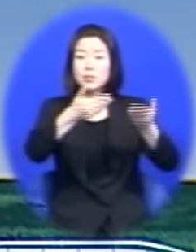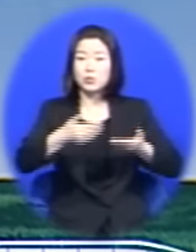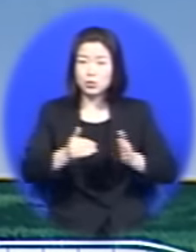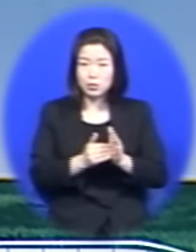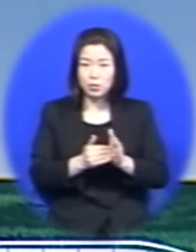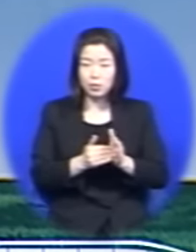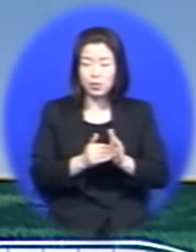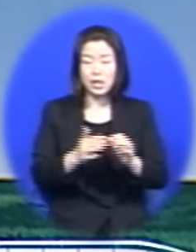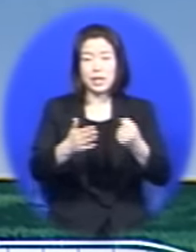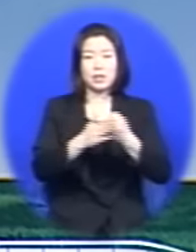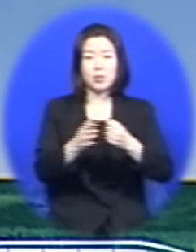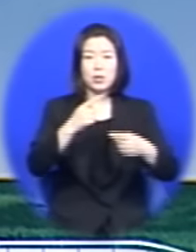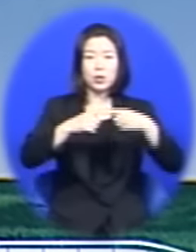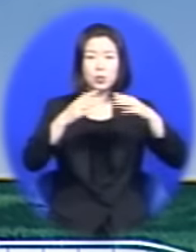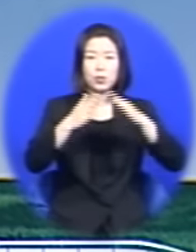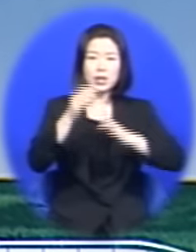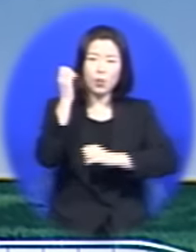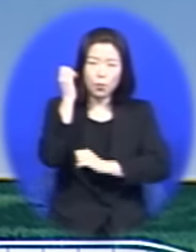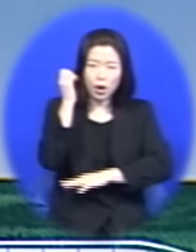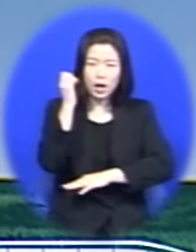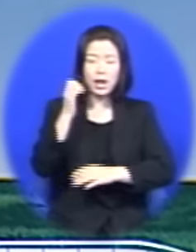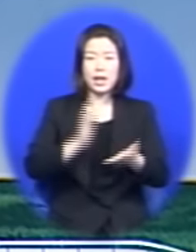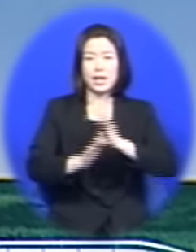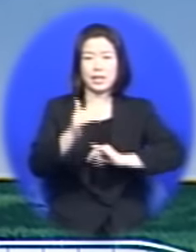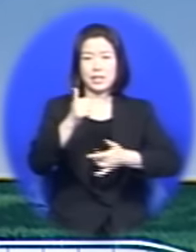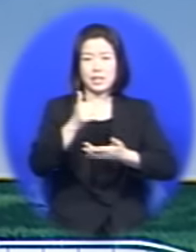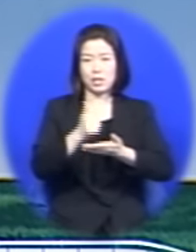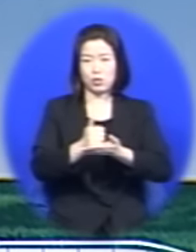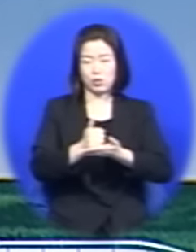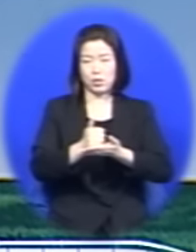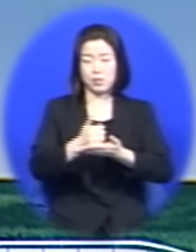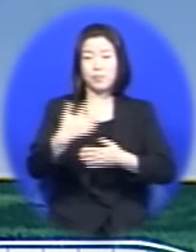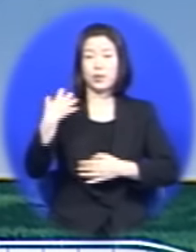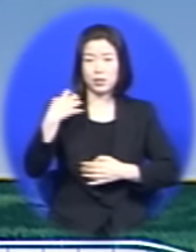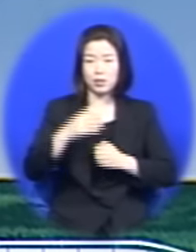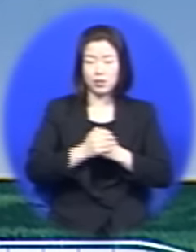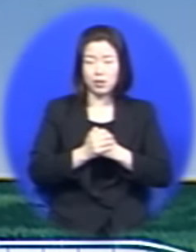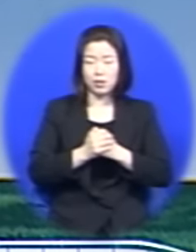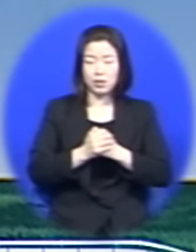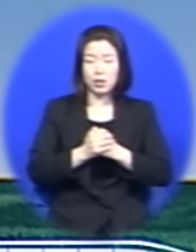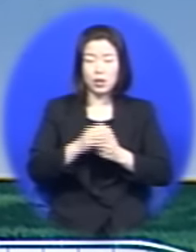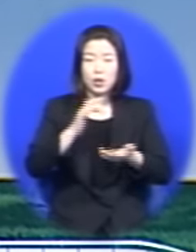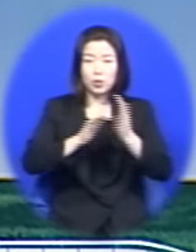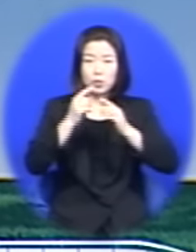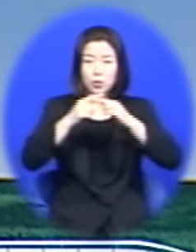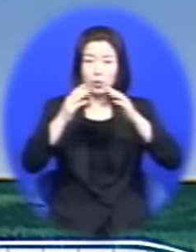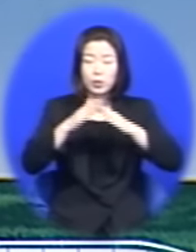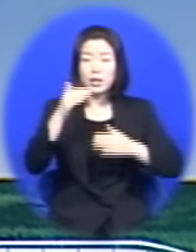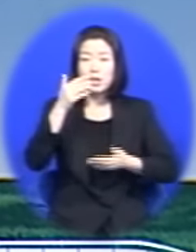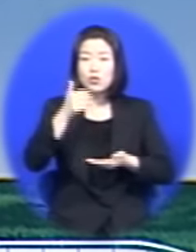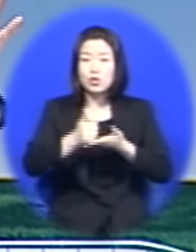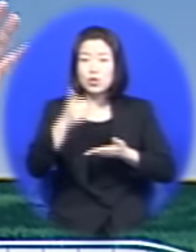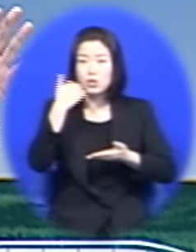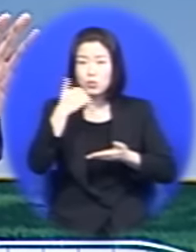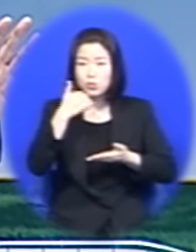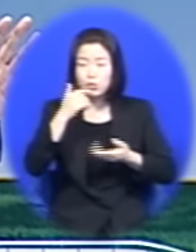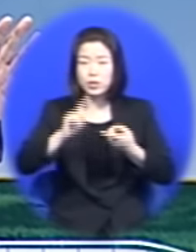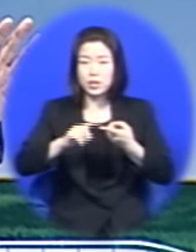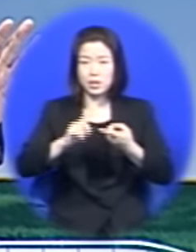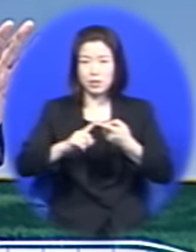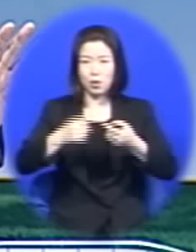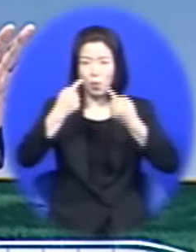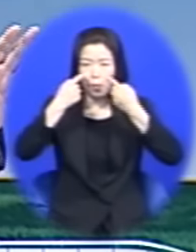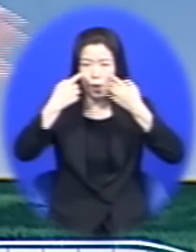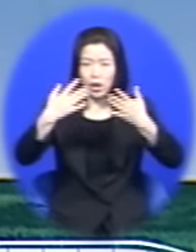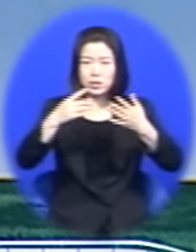교회는 본질적으로 예수님의 교회입니다. 교회 주인이 누구인지를 예수님이 아주 명확하게